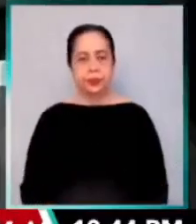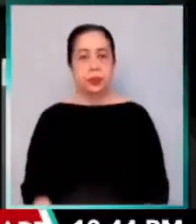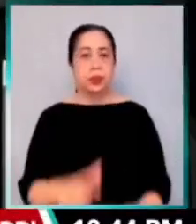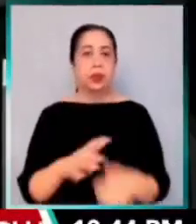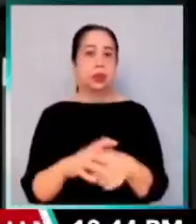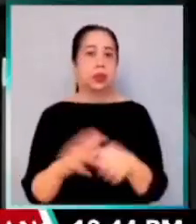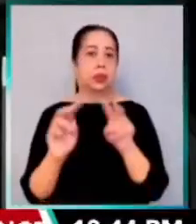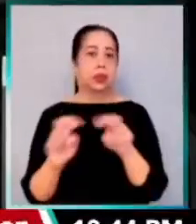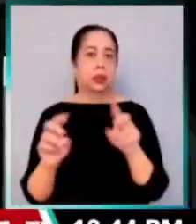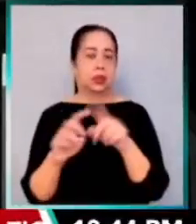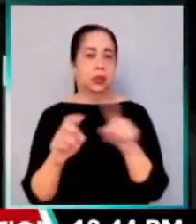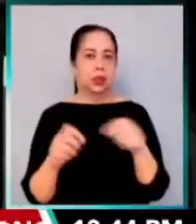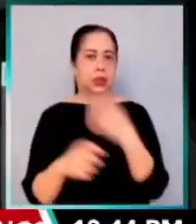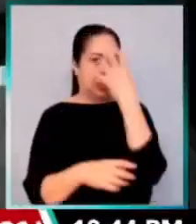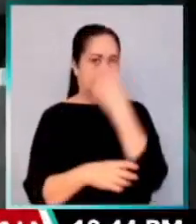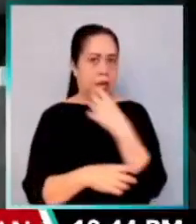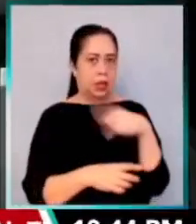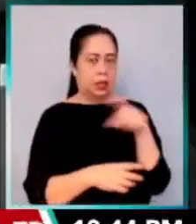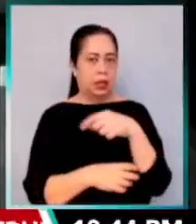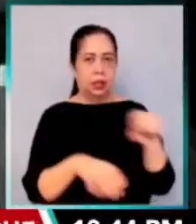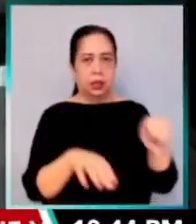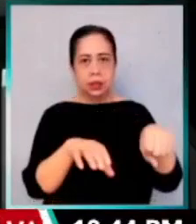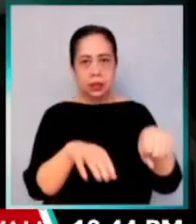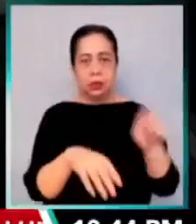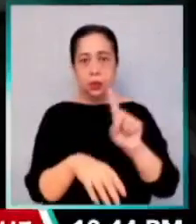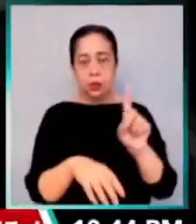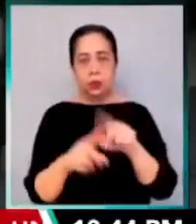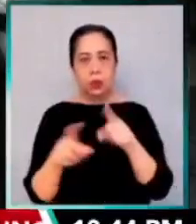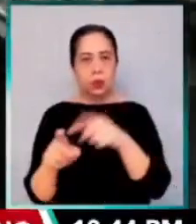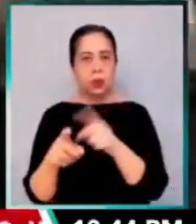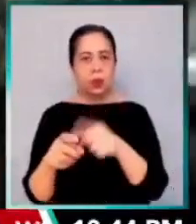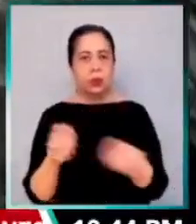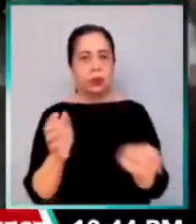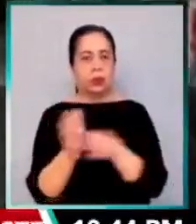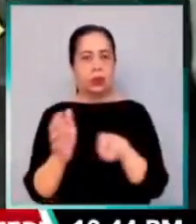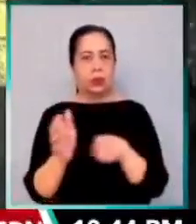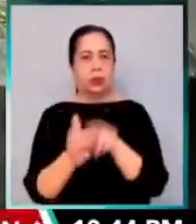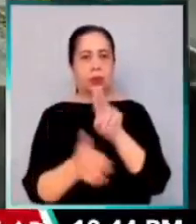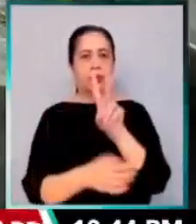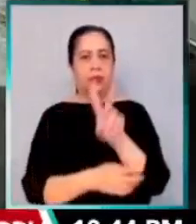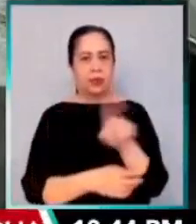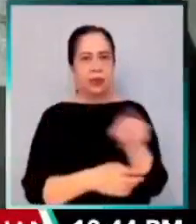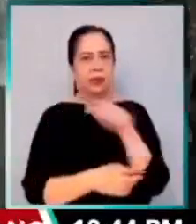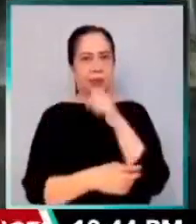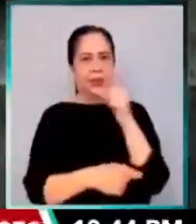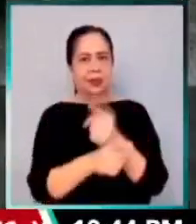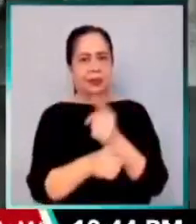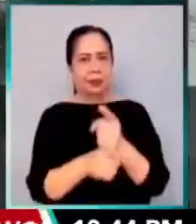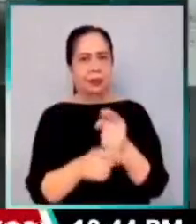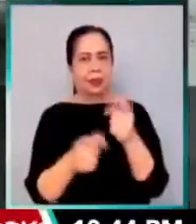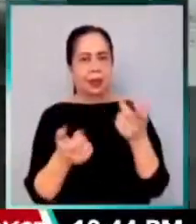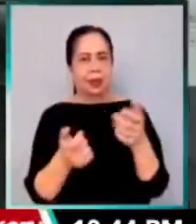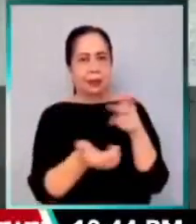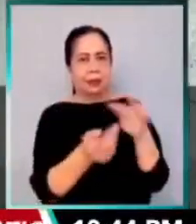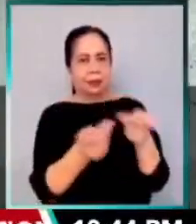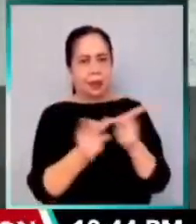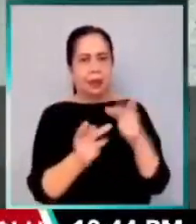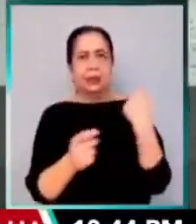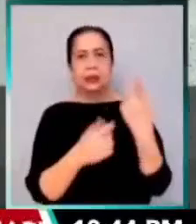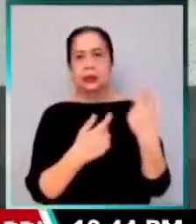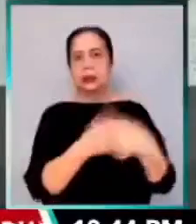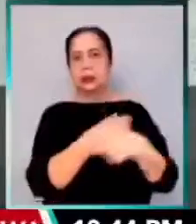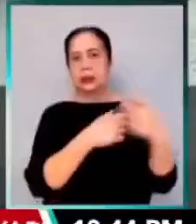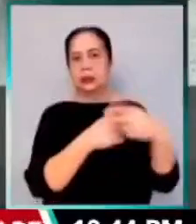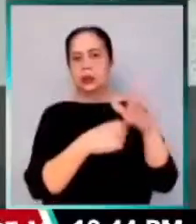na ikinagalit ng mga tricycle driver ang pagsasakay ng UV Express sa hindi tamang lugar dahil naaagawan sila ng mga